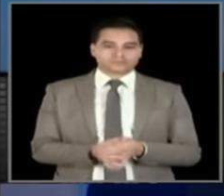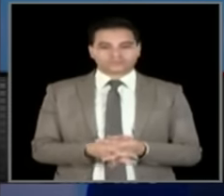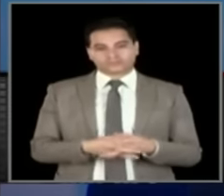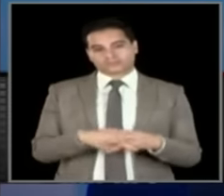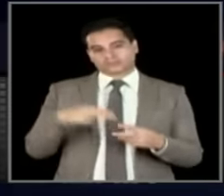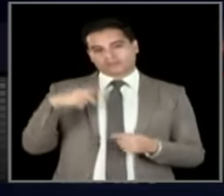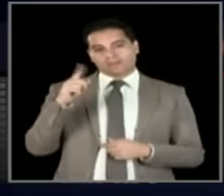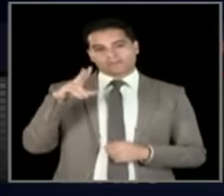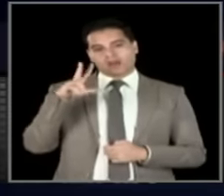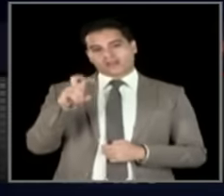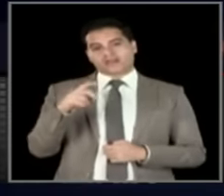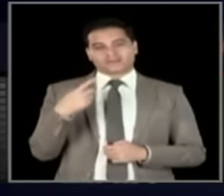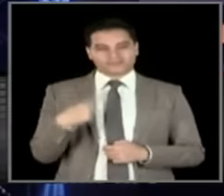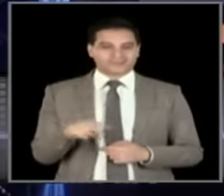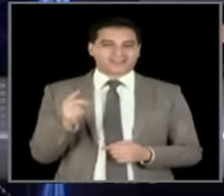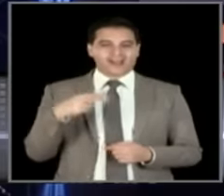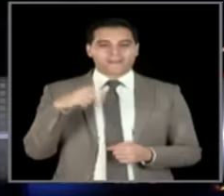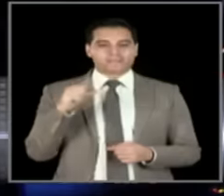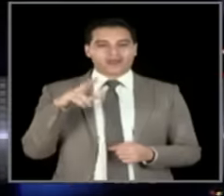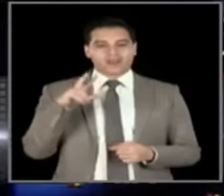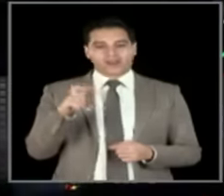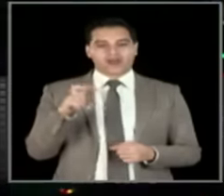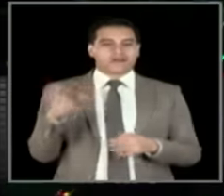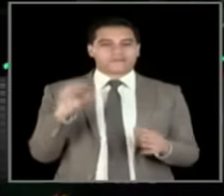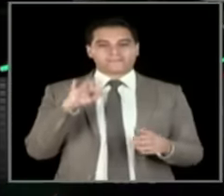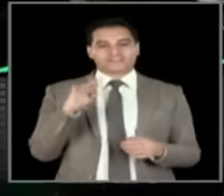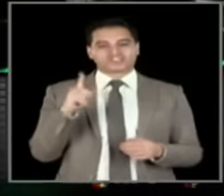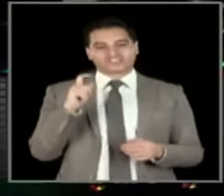عبد الله مشرف. الهدف الأول.